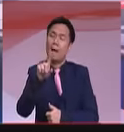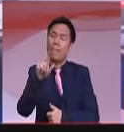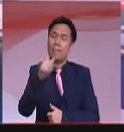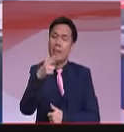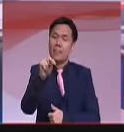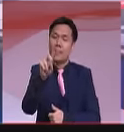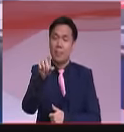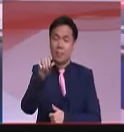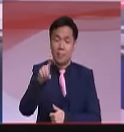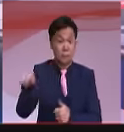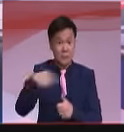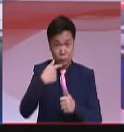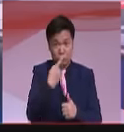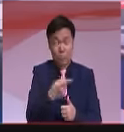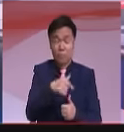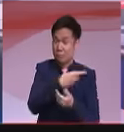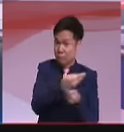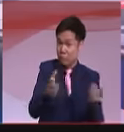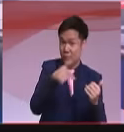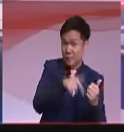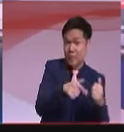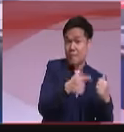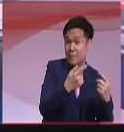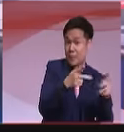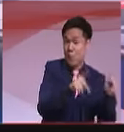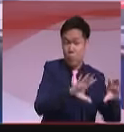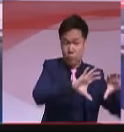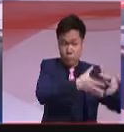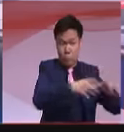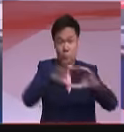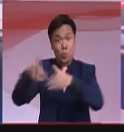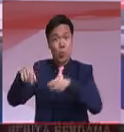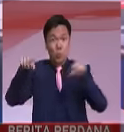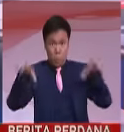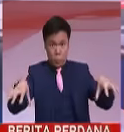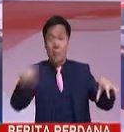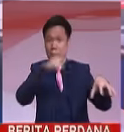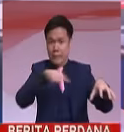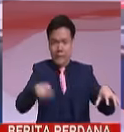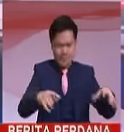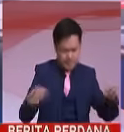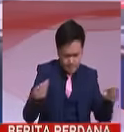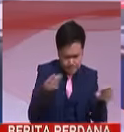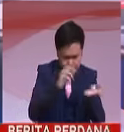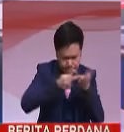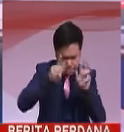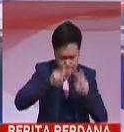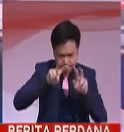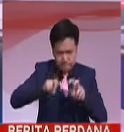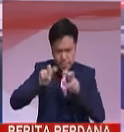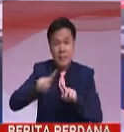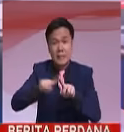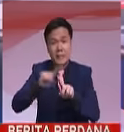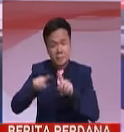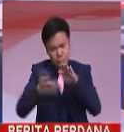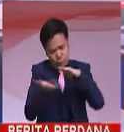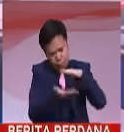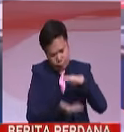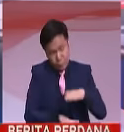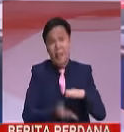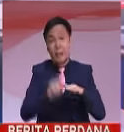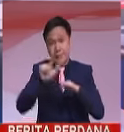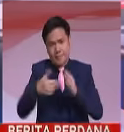selepas pihak pendakwaan dan pembelaan memerlukan mangsa bagi melengkapkan beberapa dokumen berkaitan sebelum diserahkan